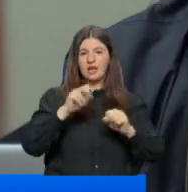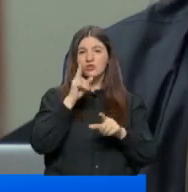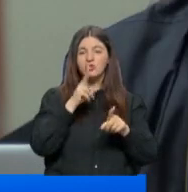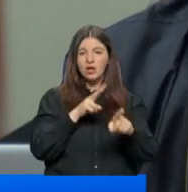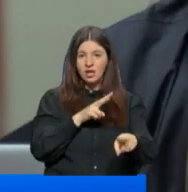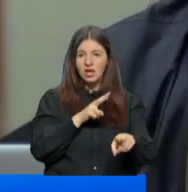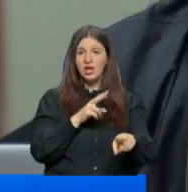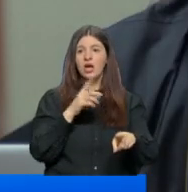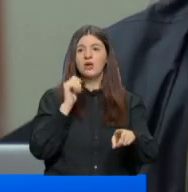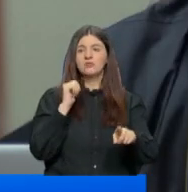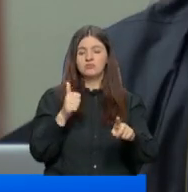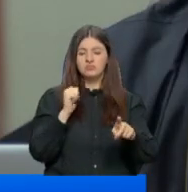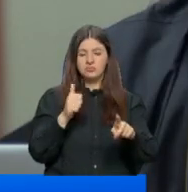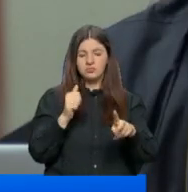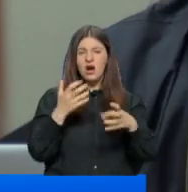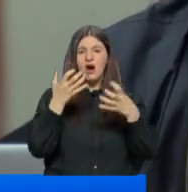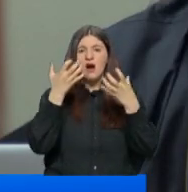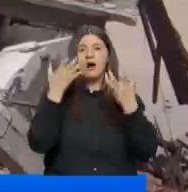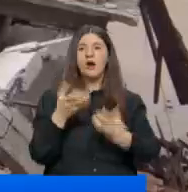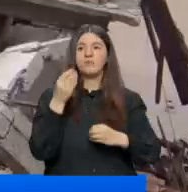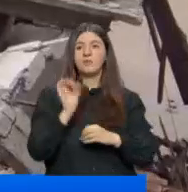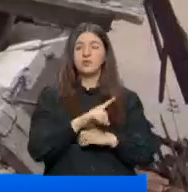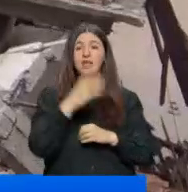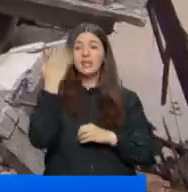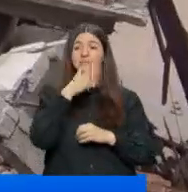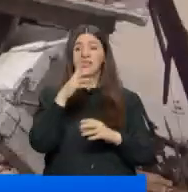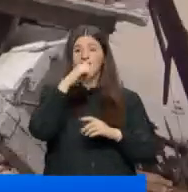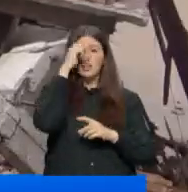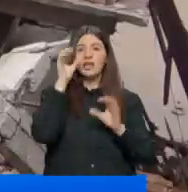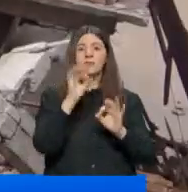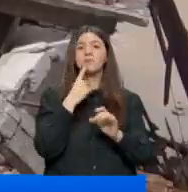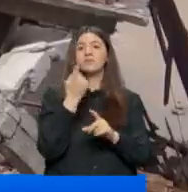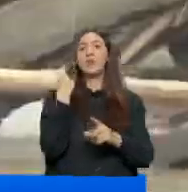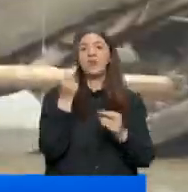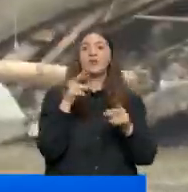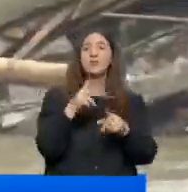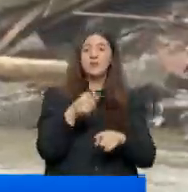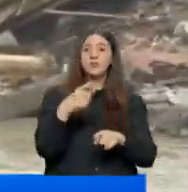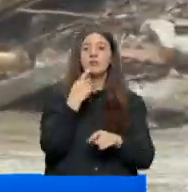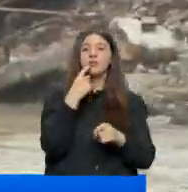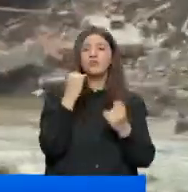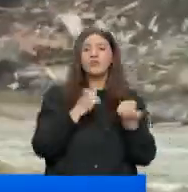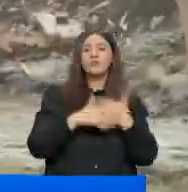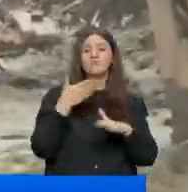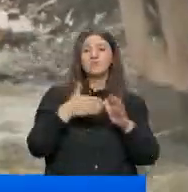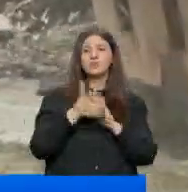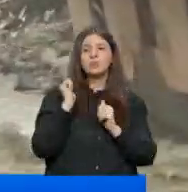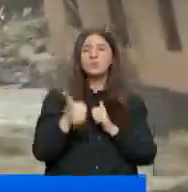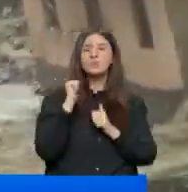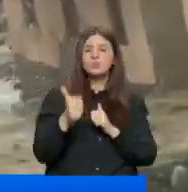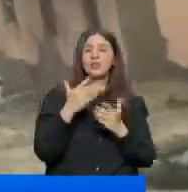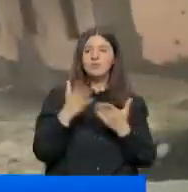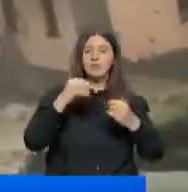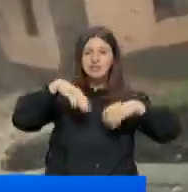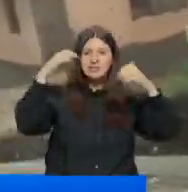açısından gün geçtikçe tablo ağırlaşmaktadır. Karadeniz yaza tıpkı geçen yıl olduğu gibi bu yıl da afetle girdi. Günlerdir devam